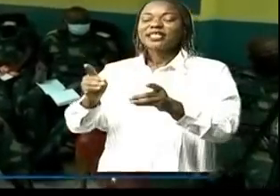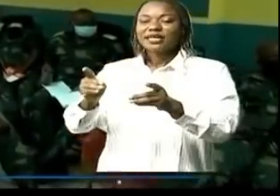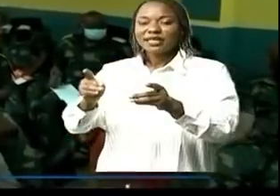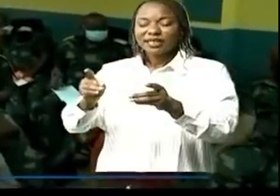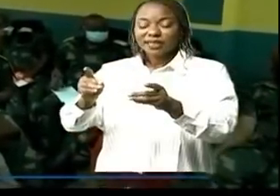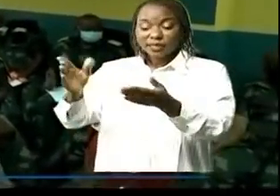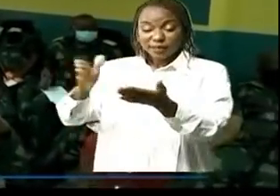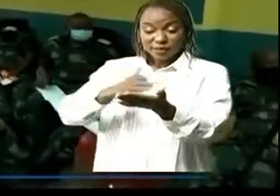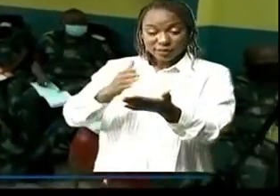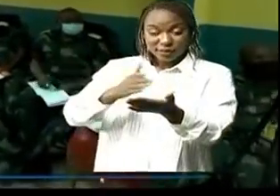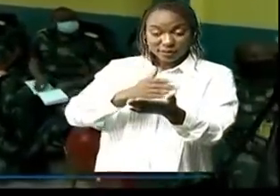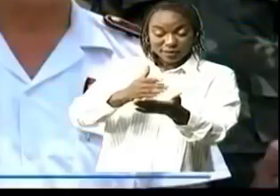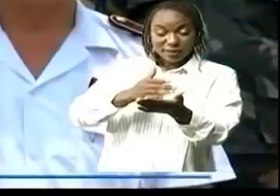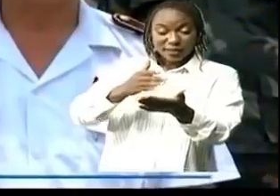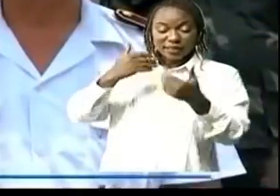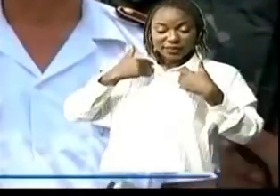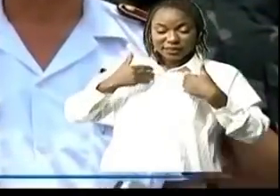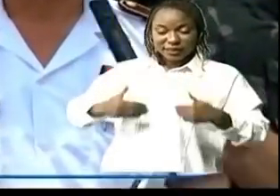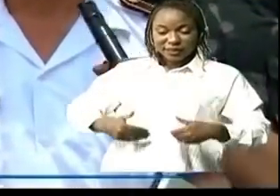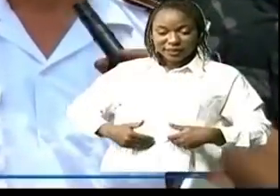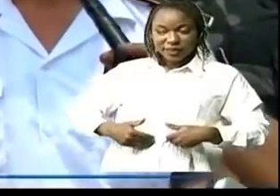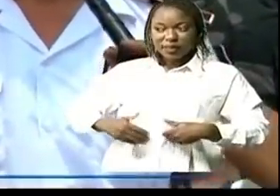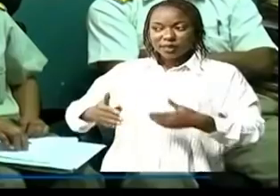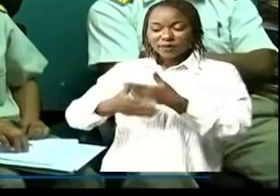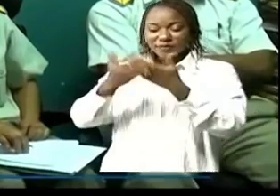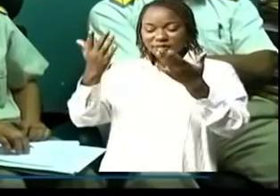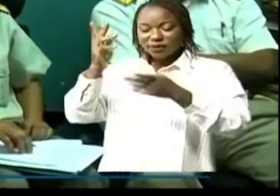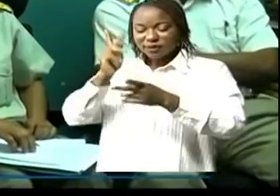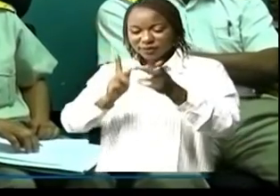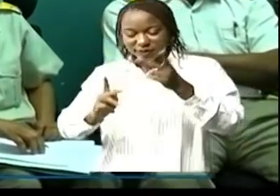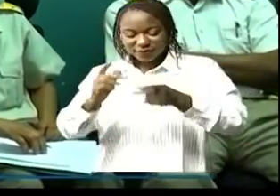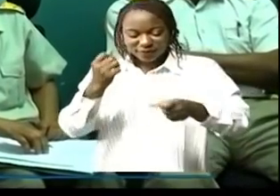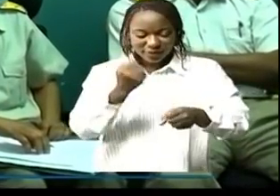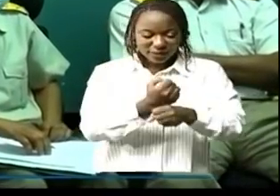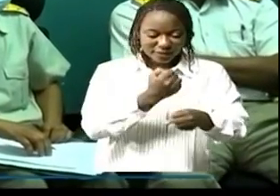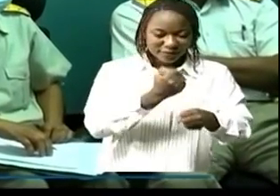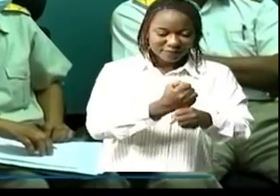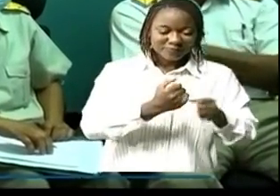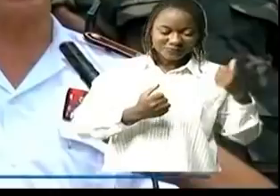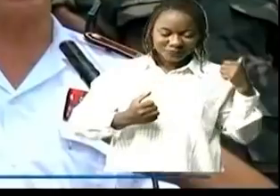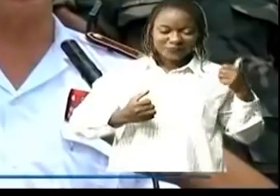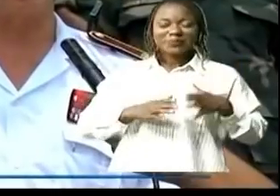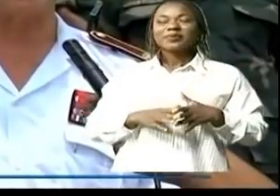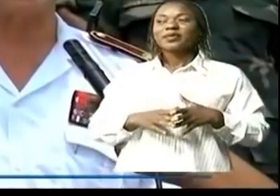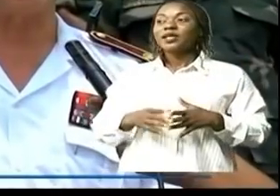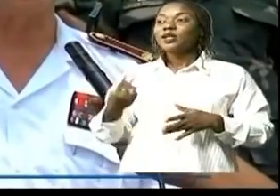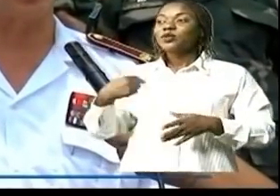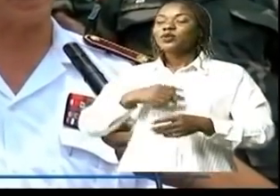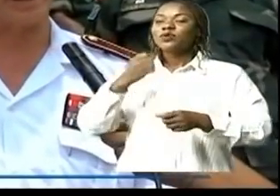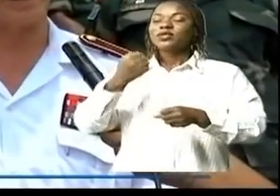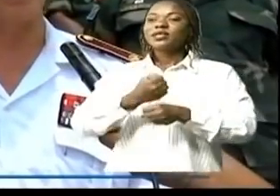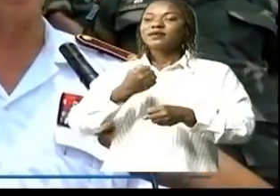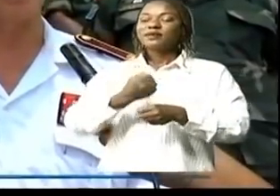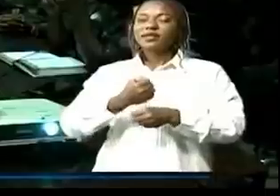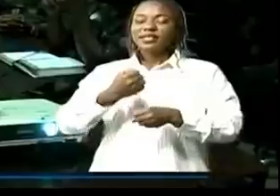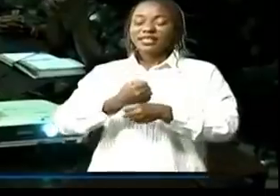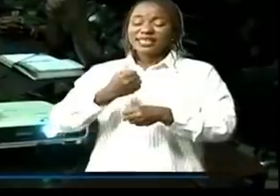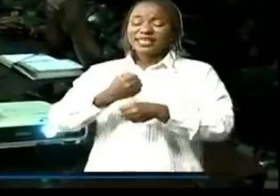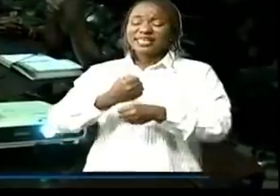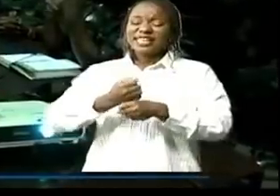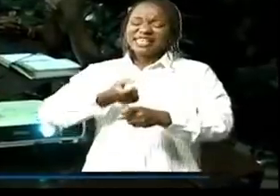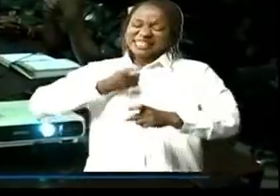de l'école d'application de santé de Libreville au terme de sa visite de travail. On a travaillé sur effectivement le partage d'une doctrine qui a